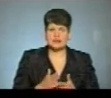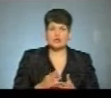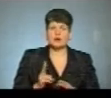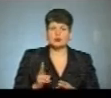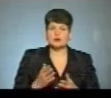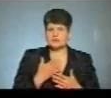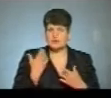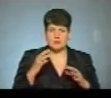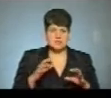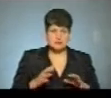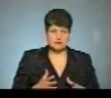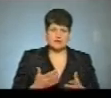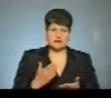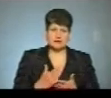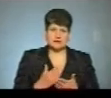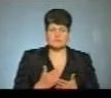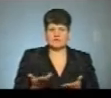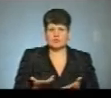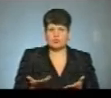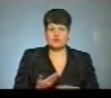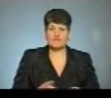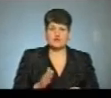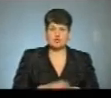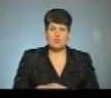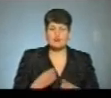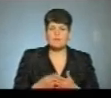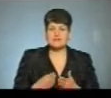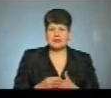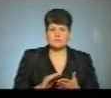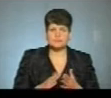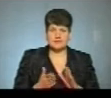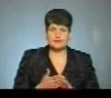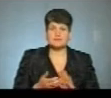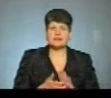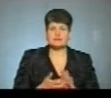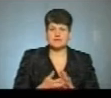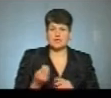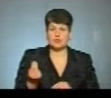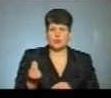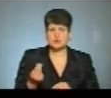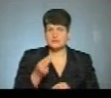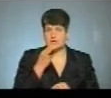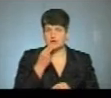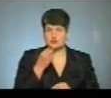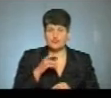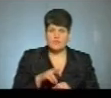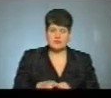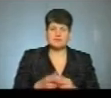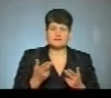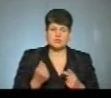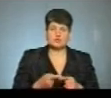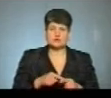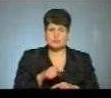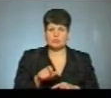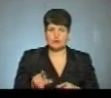статусу, але вони перебувають в якомусь важкому матеріальному становищі, їм не вистачає коштів на харчування. Звичайно, що таким людям ми